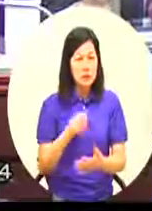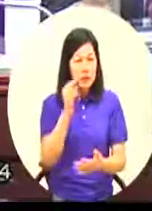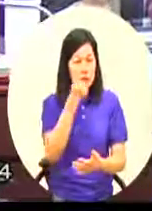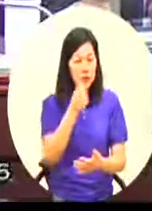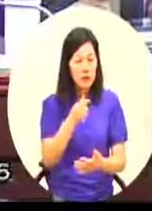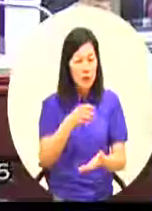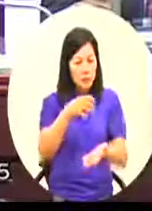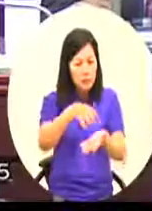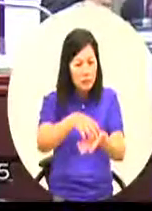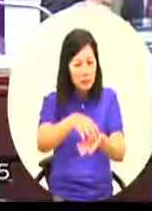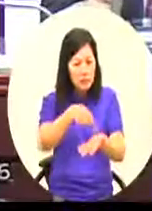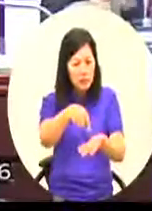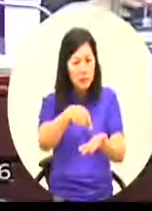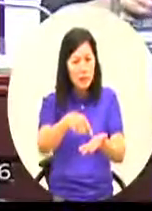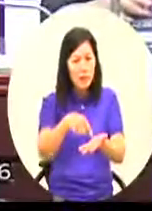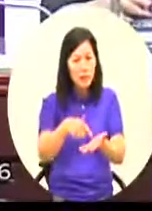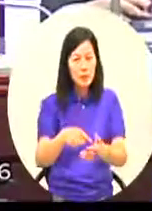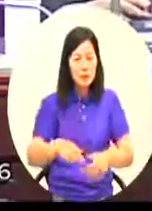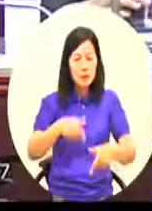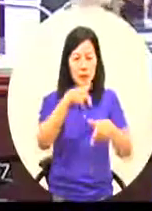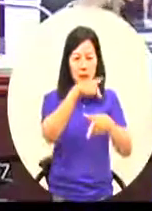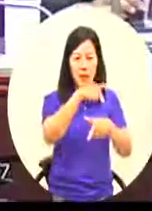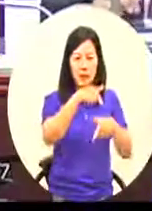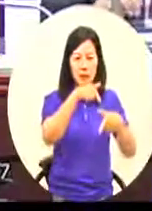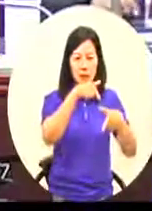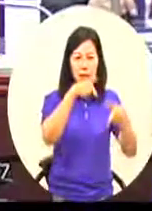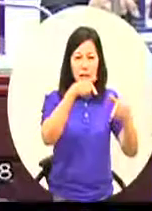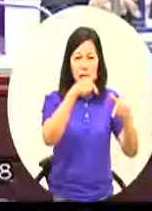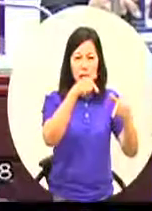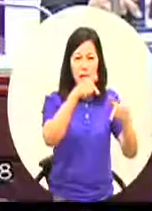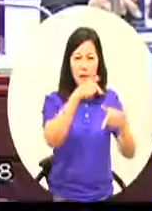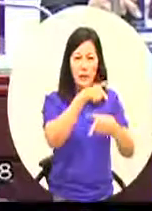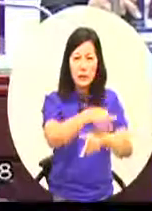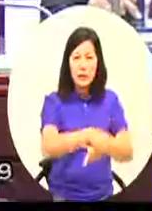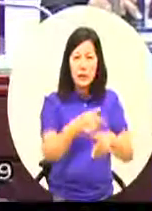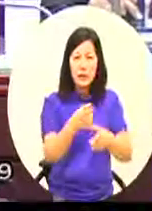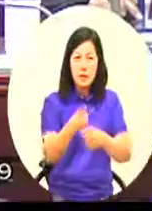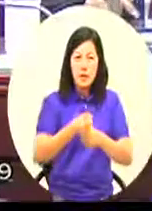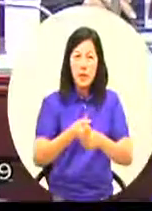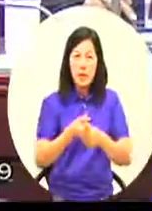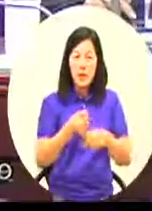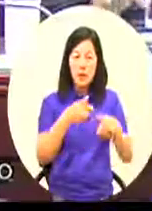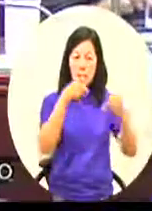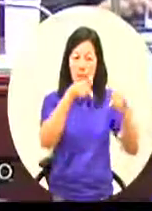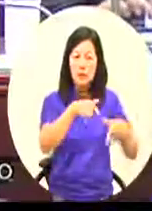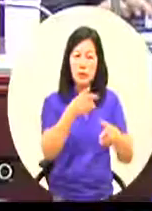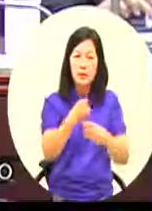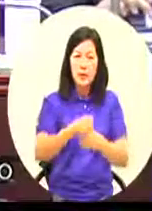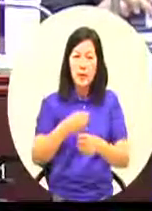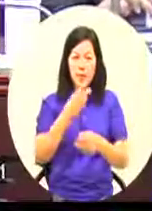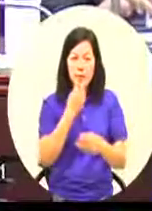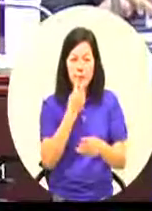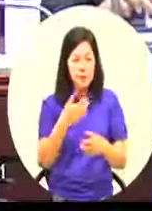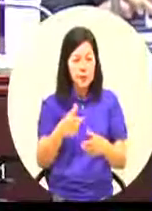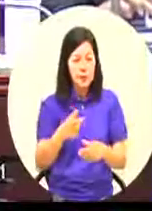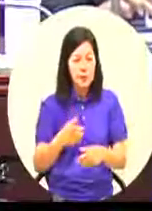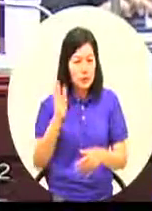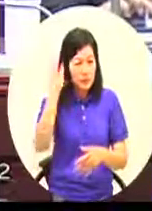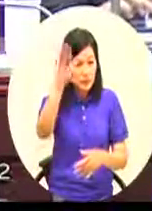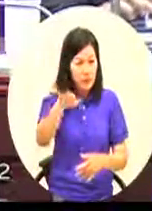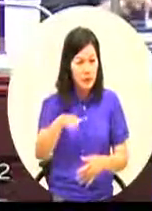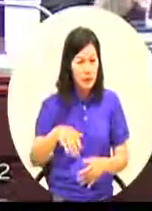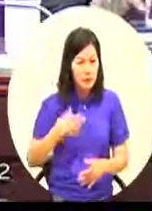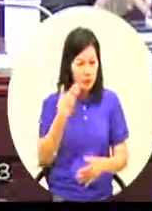标明他们不是西拉雅啊，所以他们也认为这个部分将来也应该回给他们